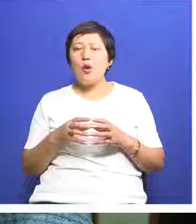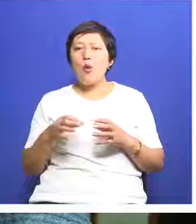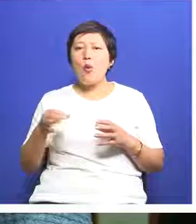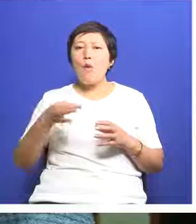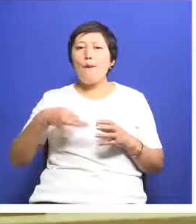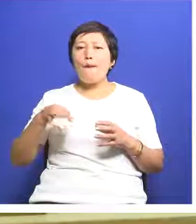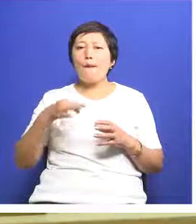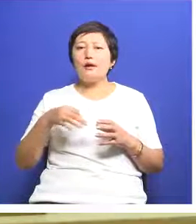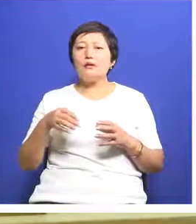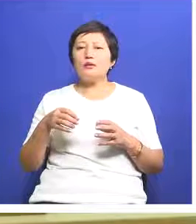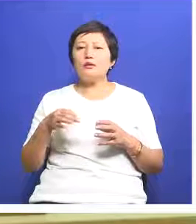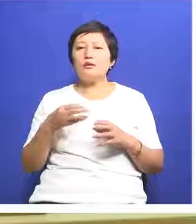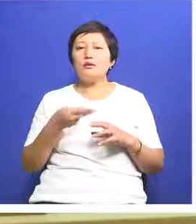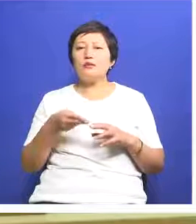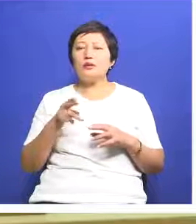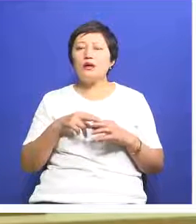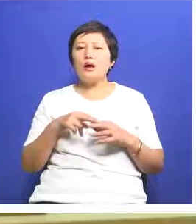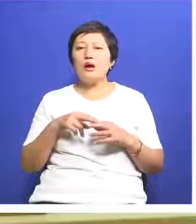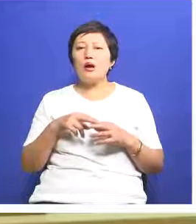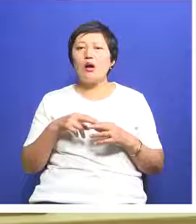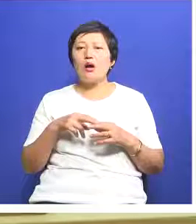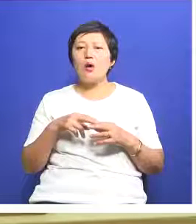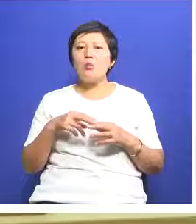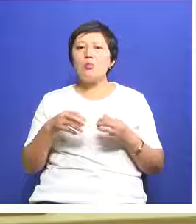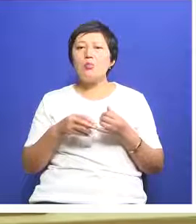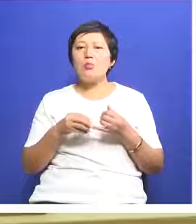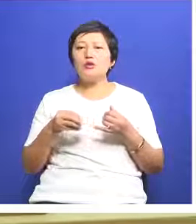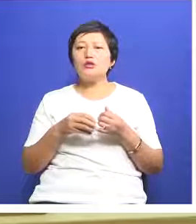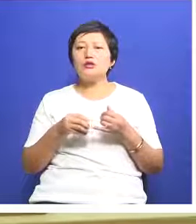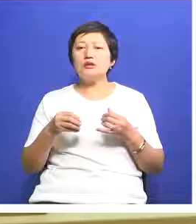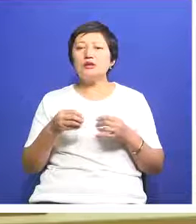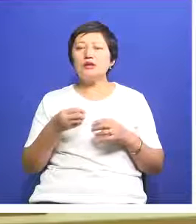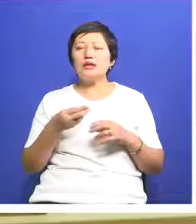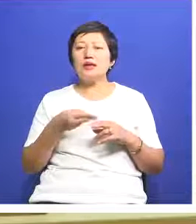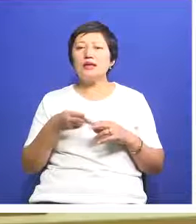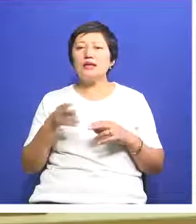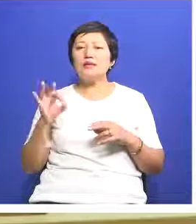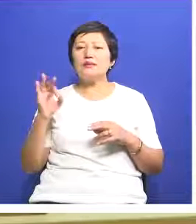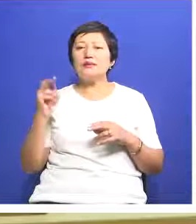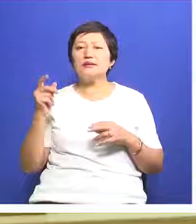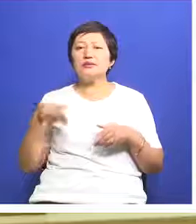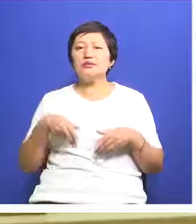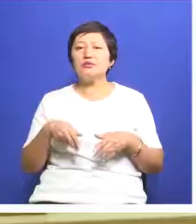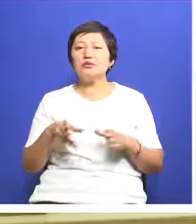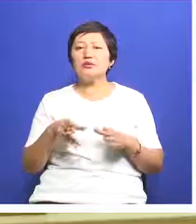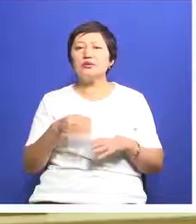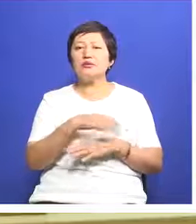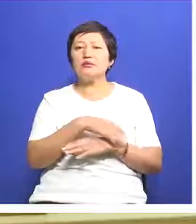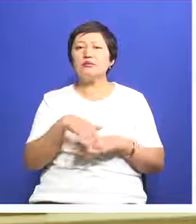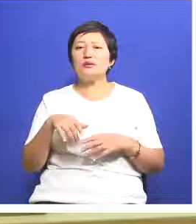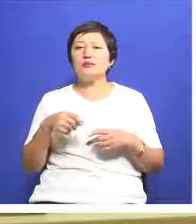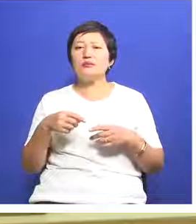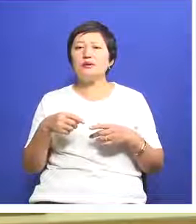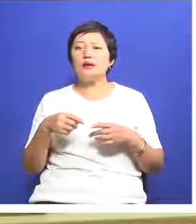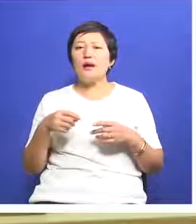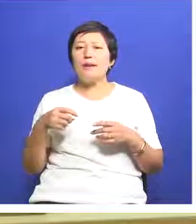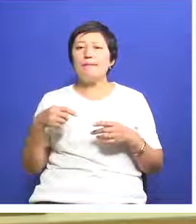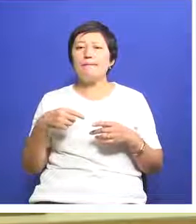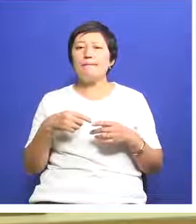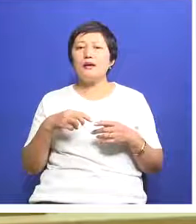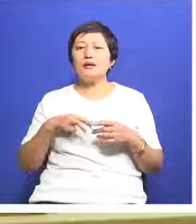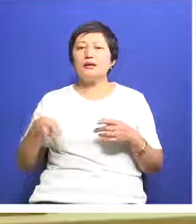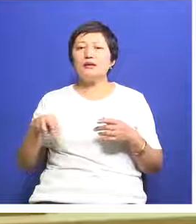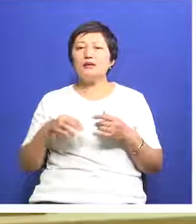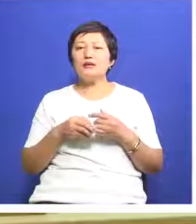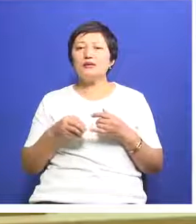округ көлеміндегі бос жатқан жерлер, ызбарастың жағасы, жолдың жағасы, басқа жерлердің бәрін 1000 гектар